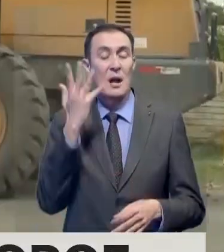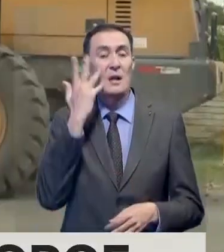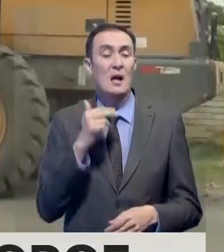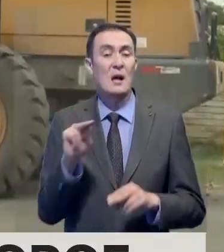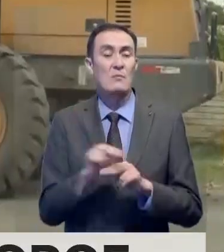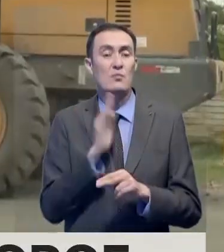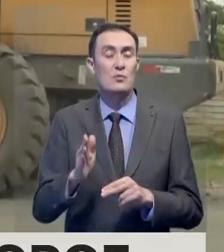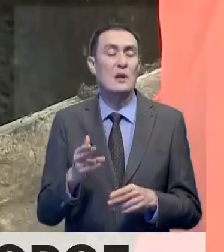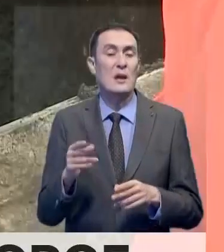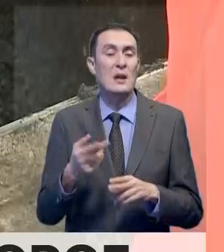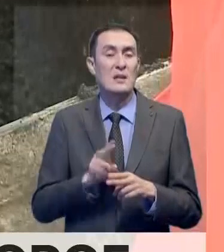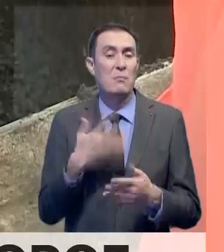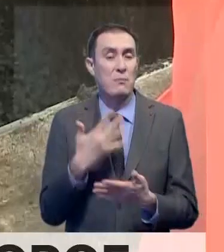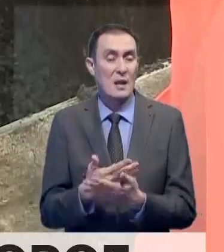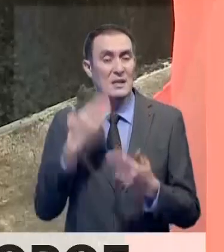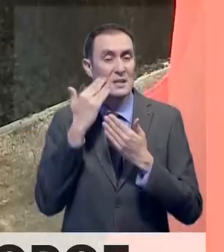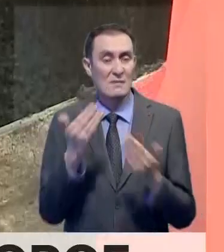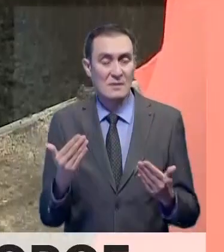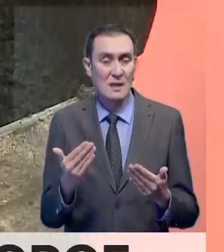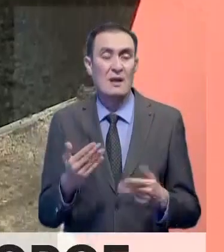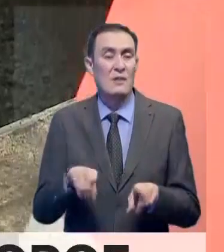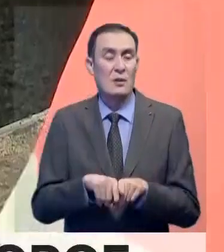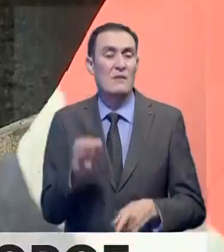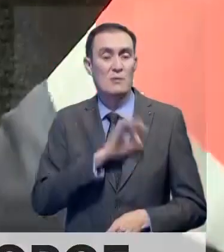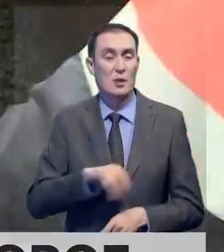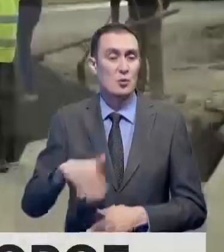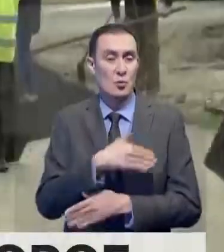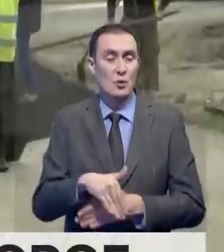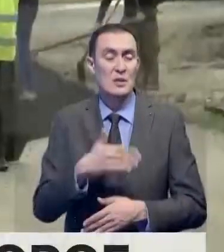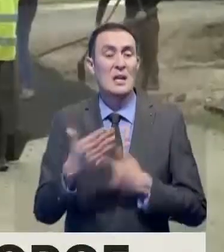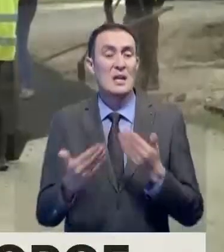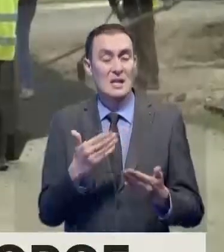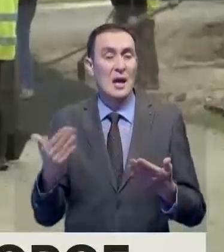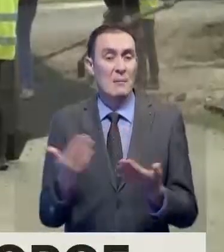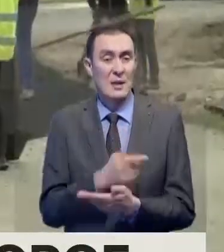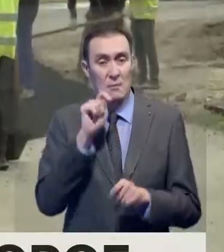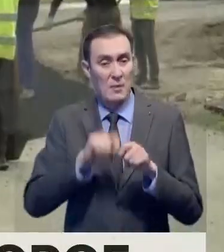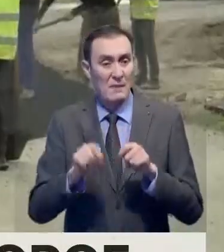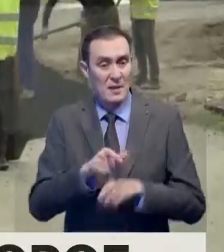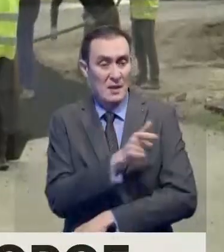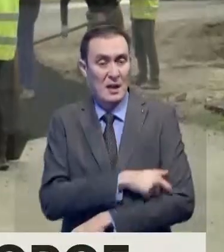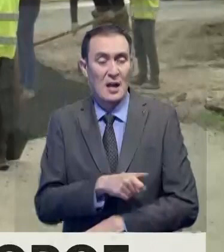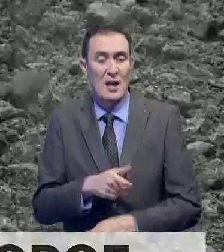подрядчик устранит недочеты, неизвестно. Принять улицы в эксплуатацию смогут, если очередная проверка